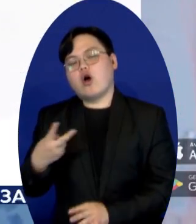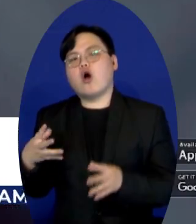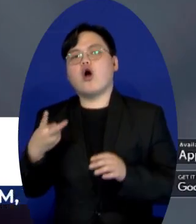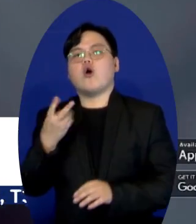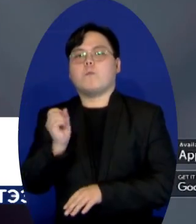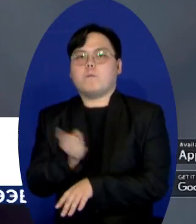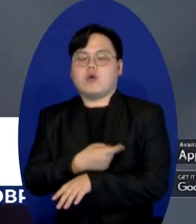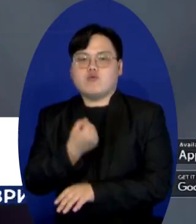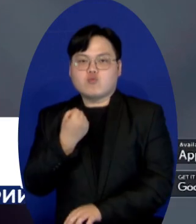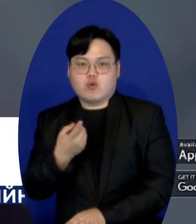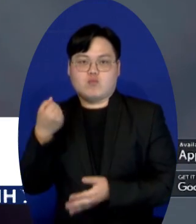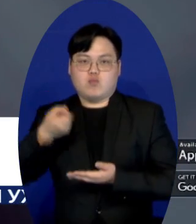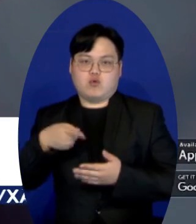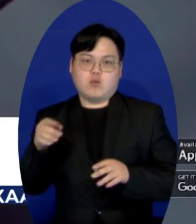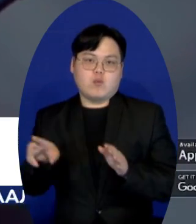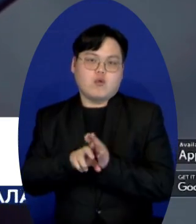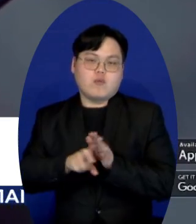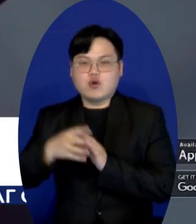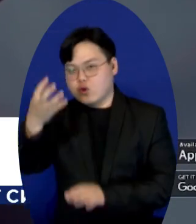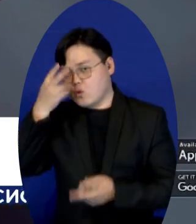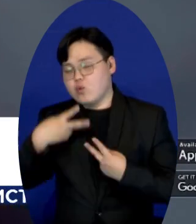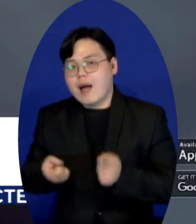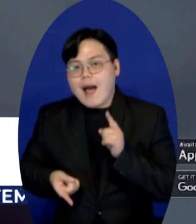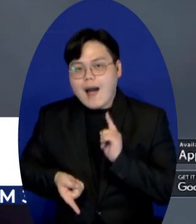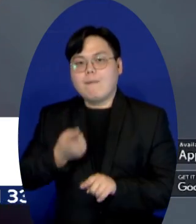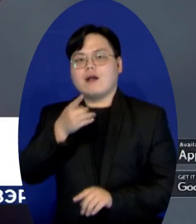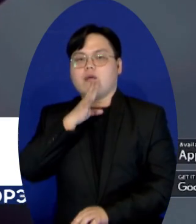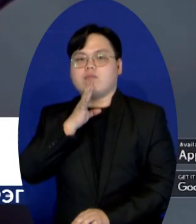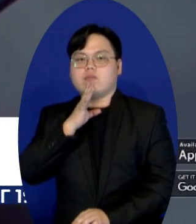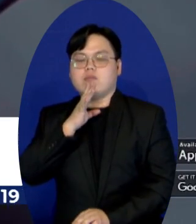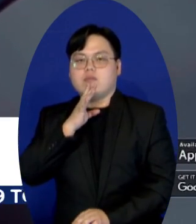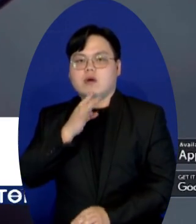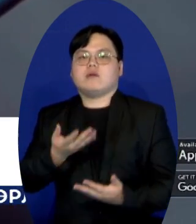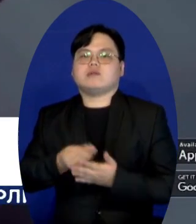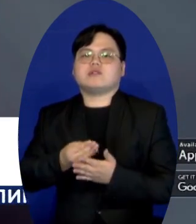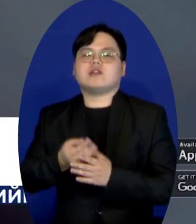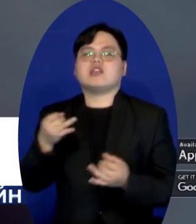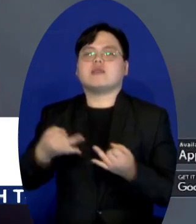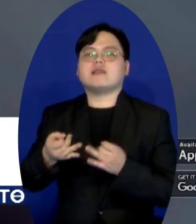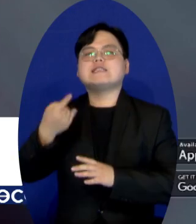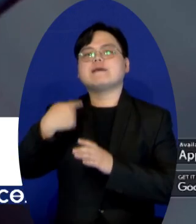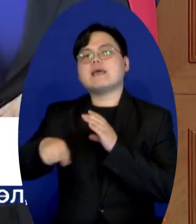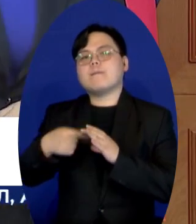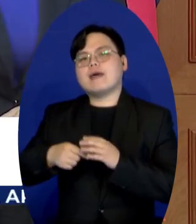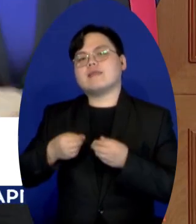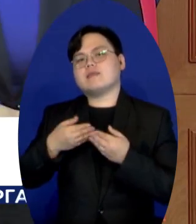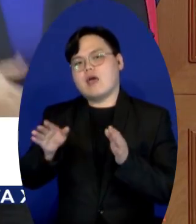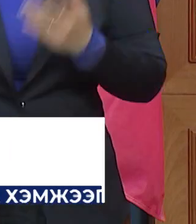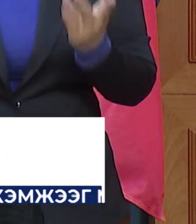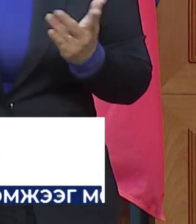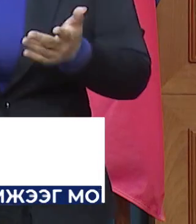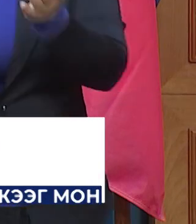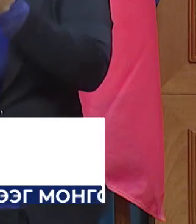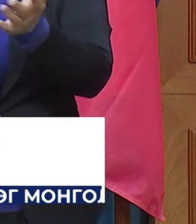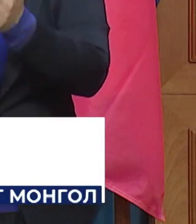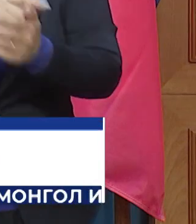хөдөлгөөнийг хийж бүртгэдэг болжээ. Төрийн үйлчлэгийг ийм хялбар амар болгохын тулд цахим шуудан системийг нэвтрүүлээд байгаа юм а. Заавалчгүй